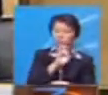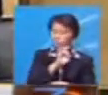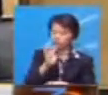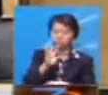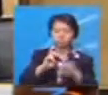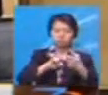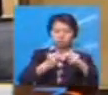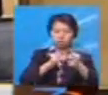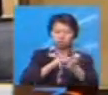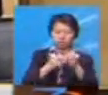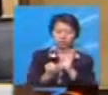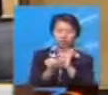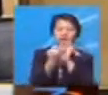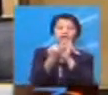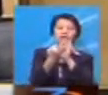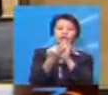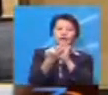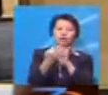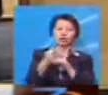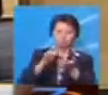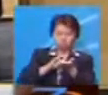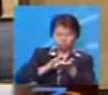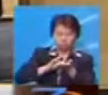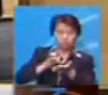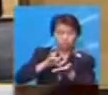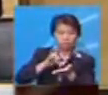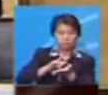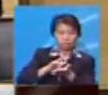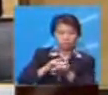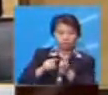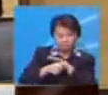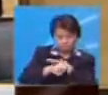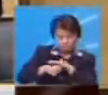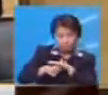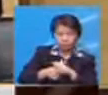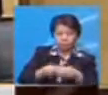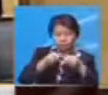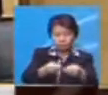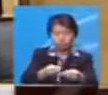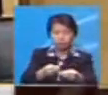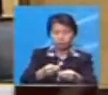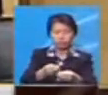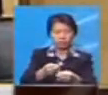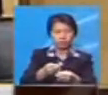yang dihadapi oleh vaksin ini, perlindungan yang diberi kepada